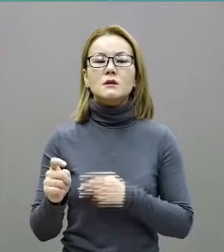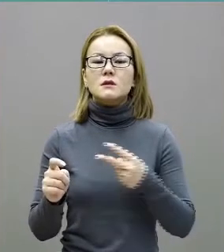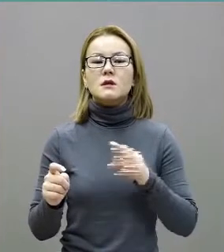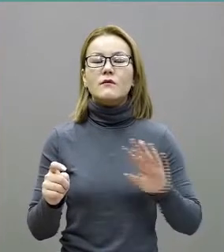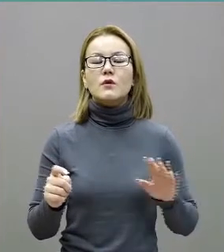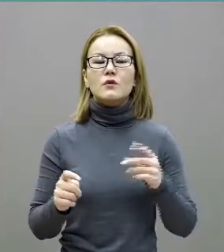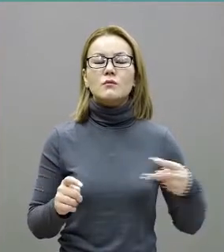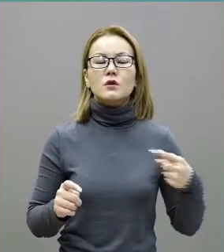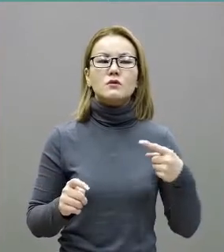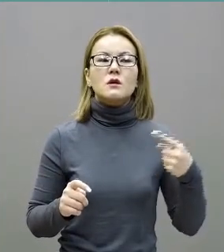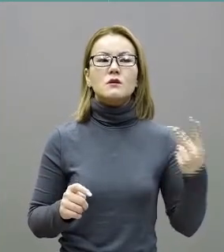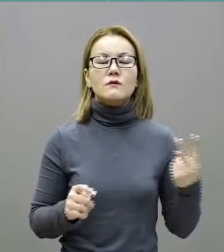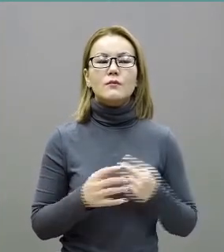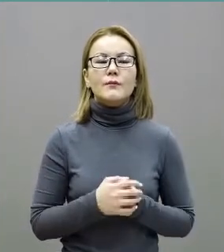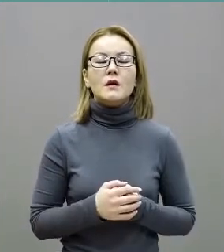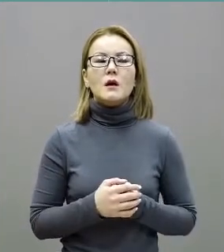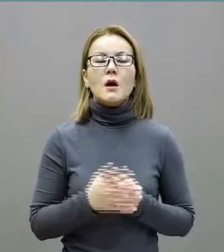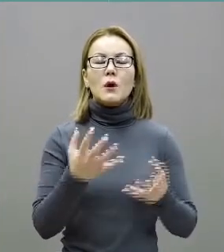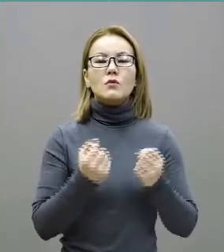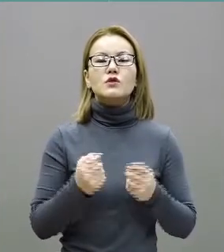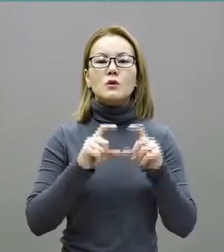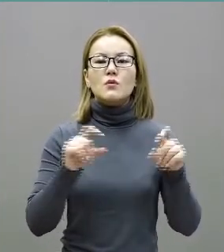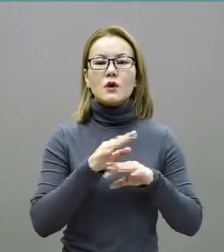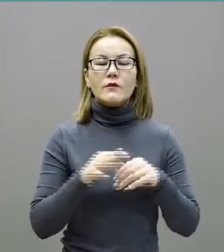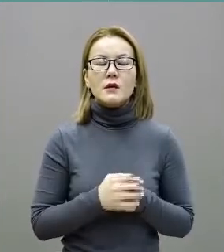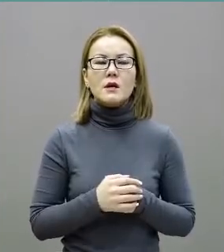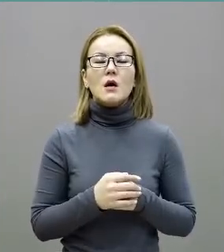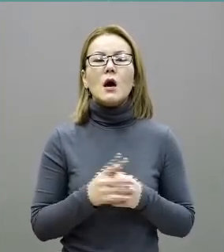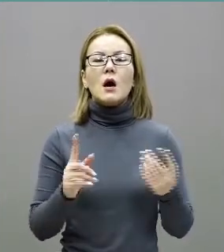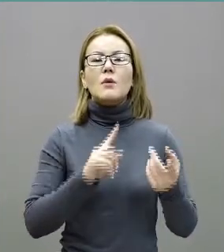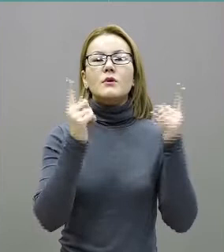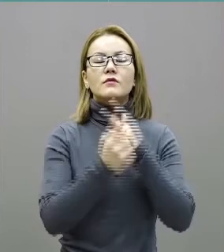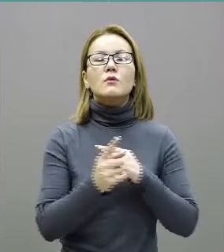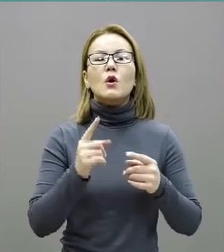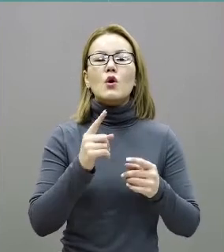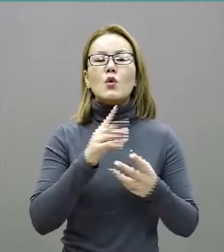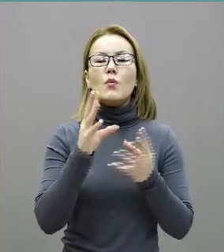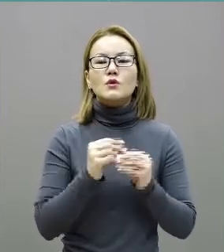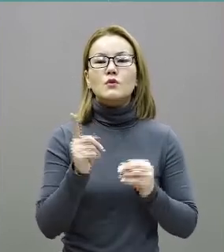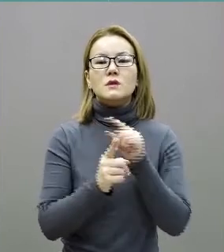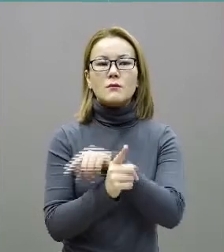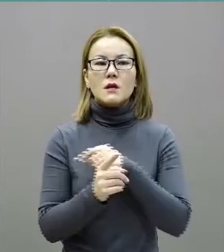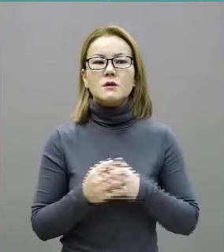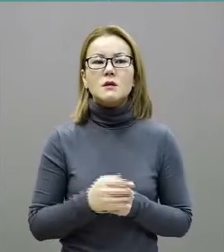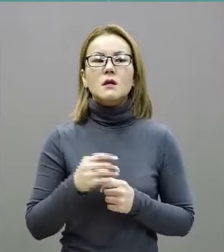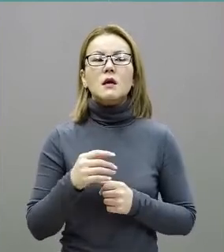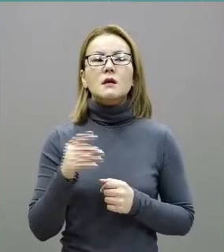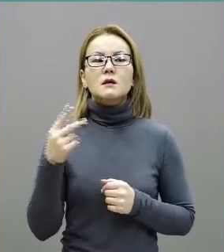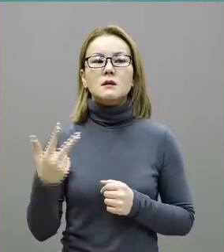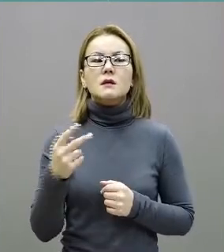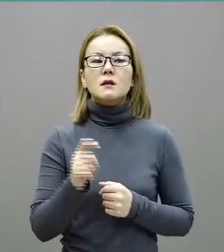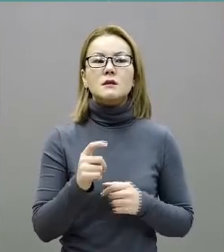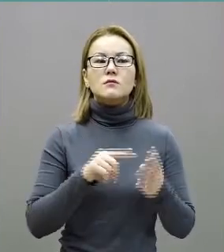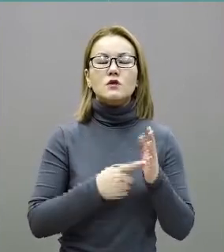быть равно минус 2 и так полученное уравнение приведем к общему знаменателю 3 x умноженное на